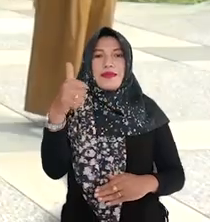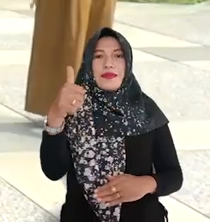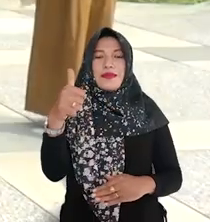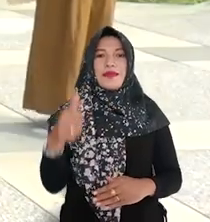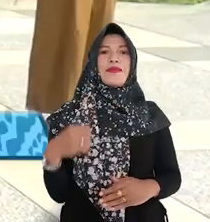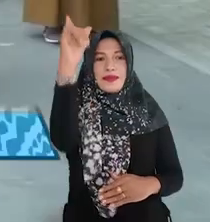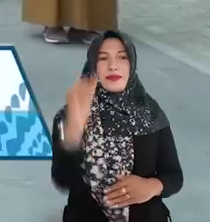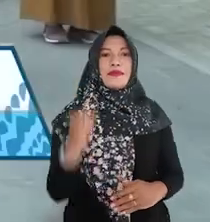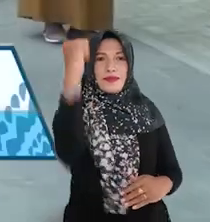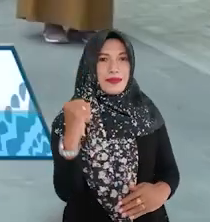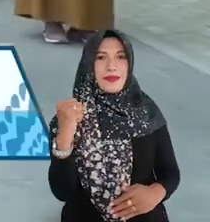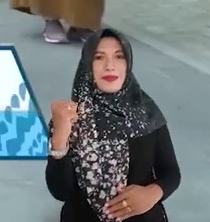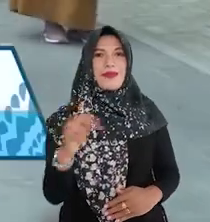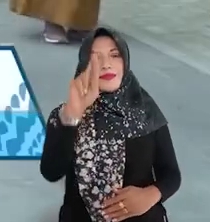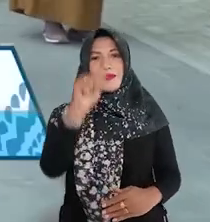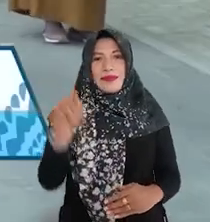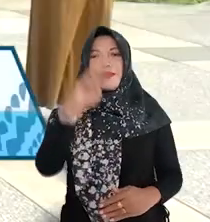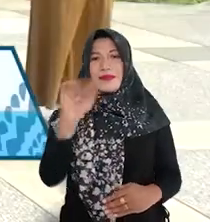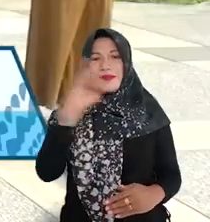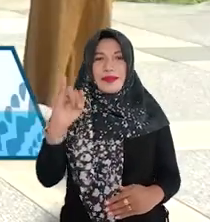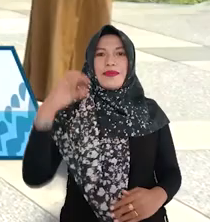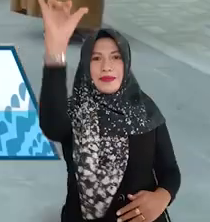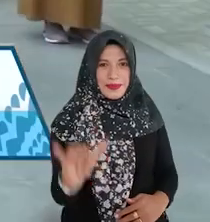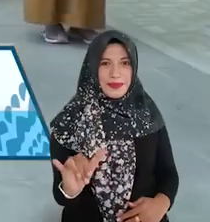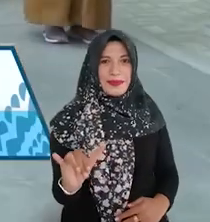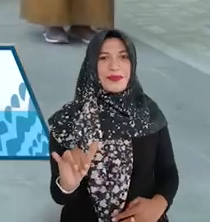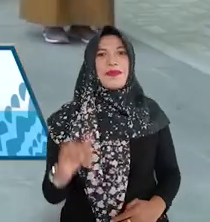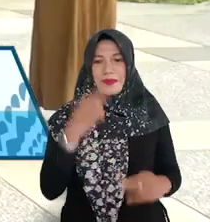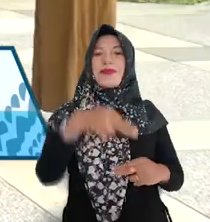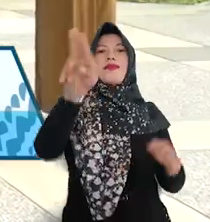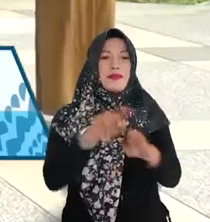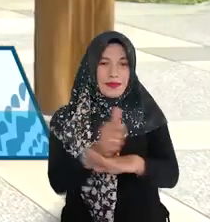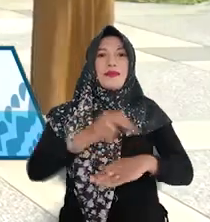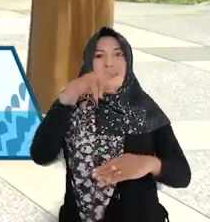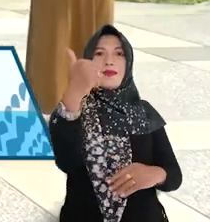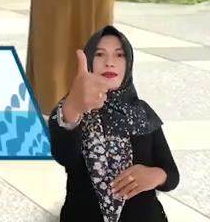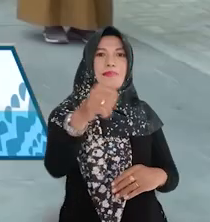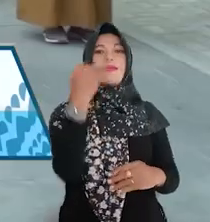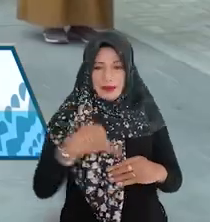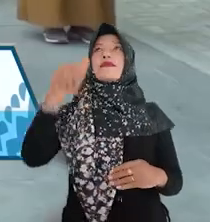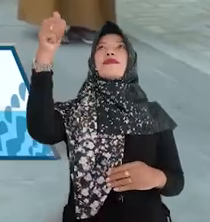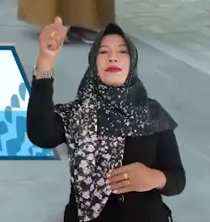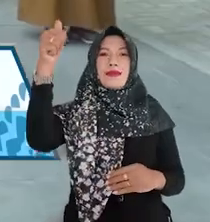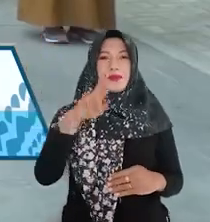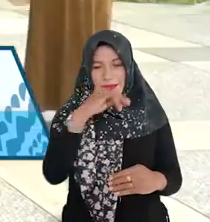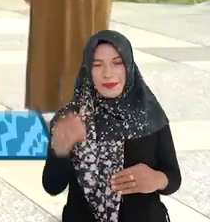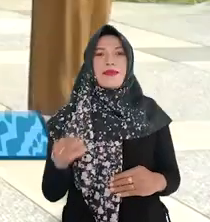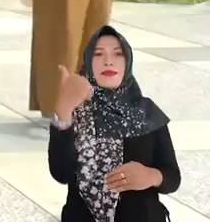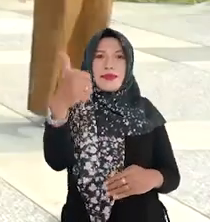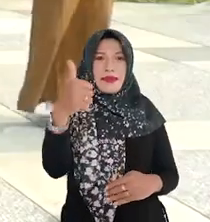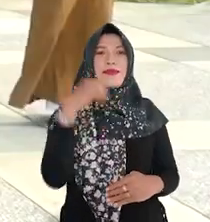Herrera yokyo revitalisasi Yes menuju pelayanan lebih baik Insyaallah